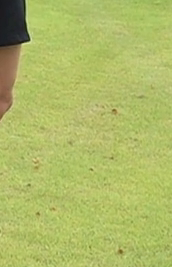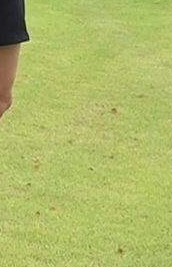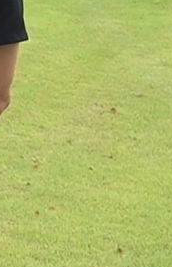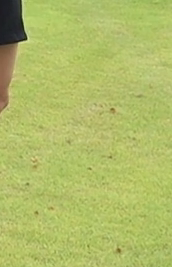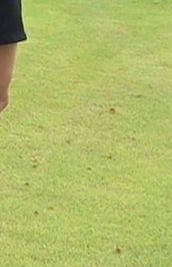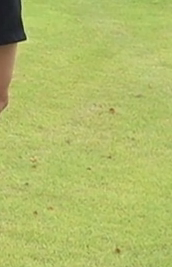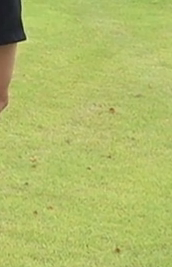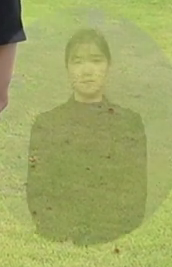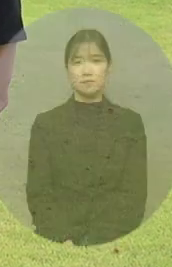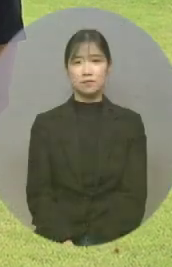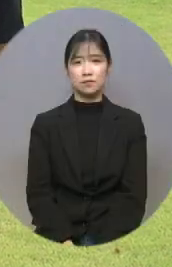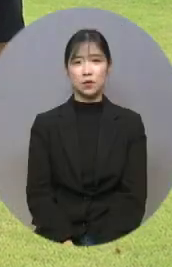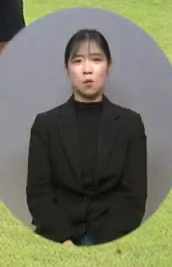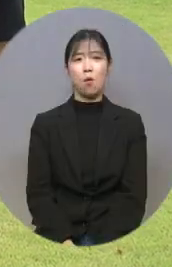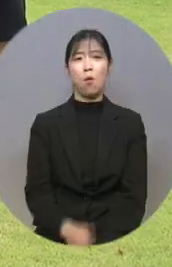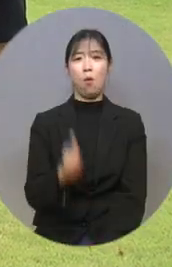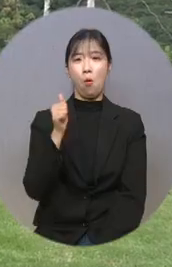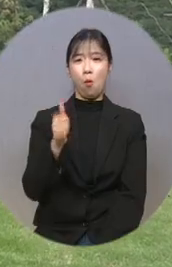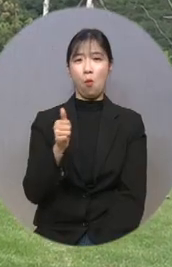와. 와.